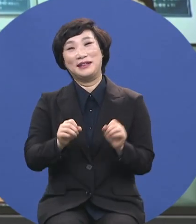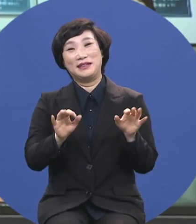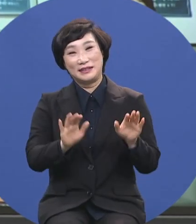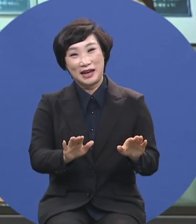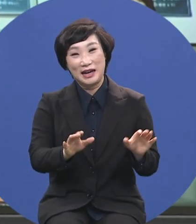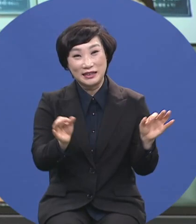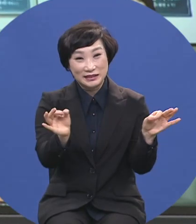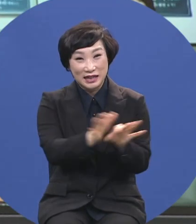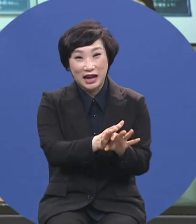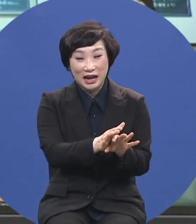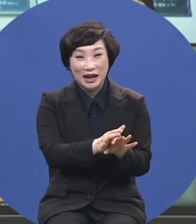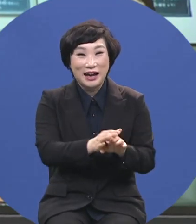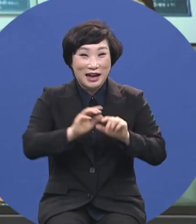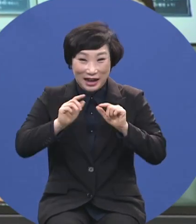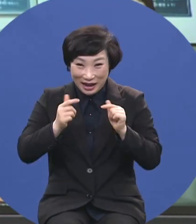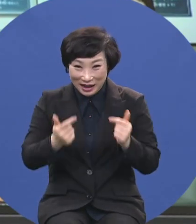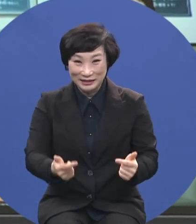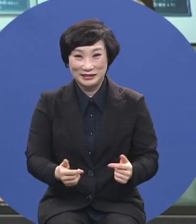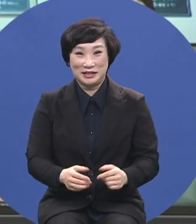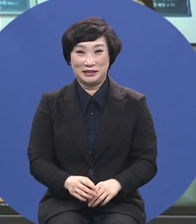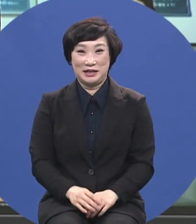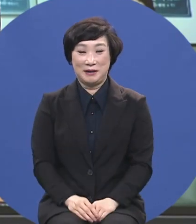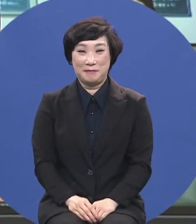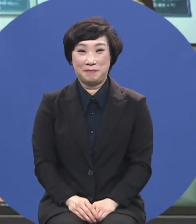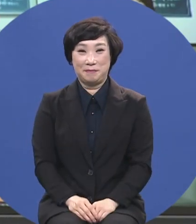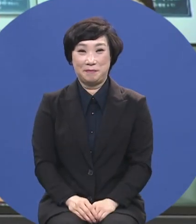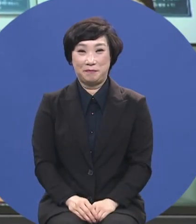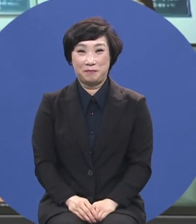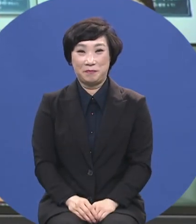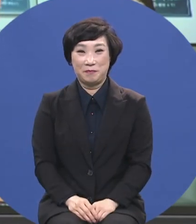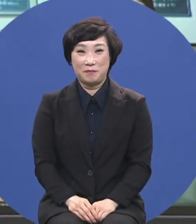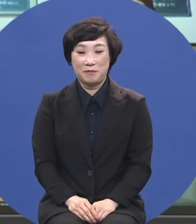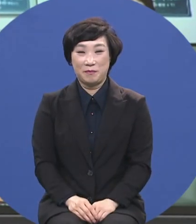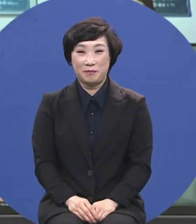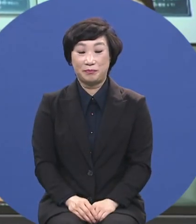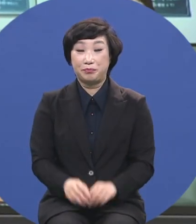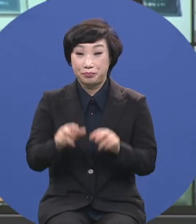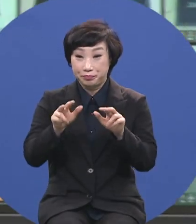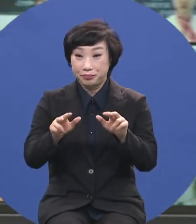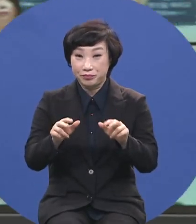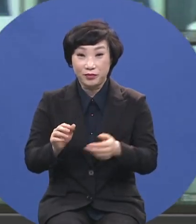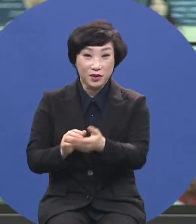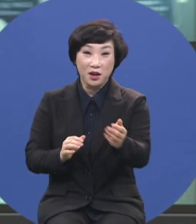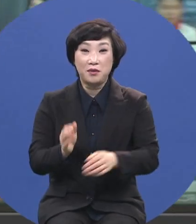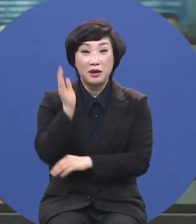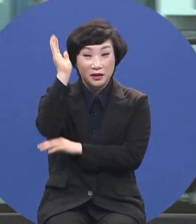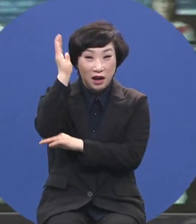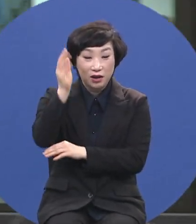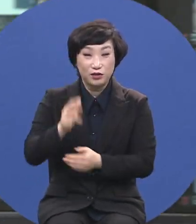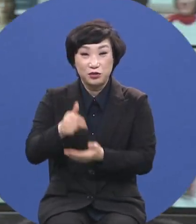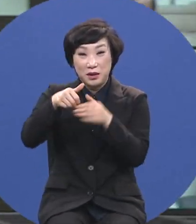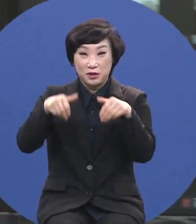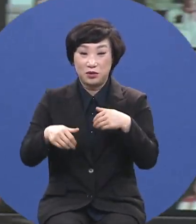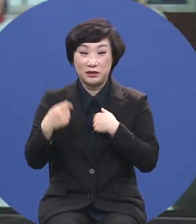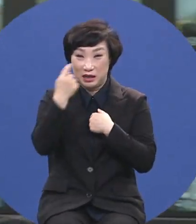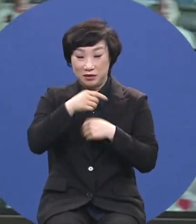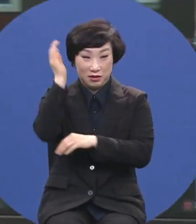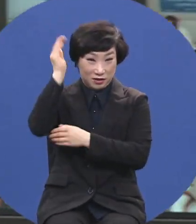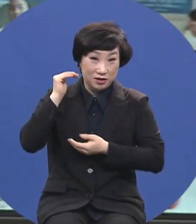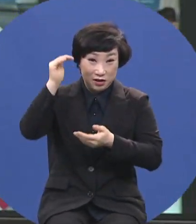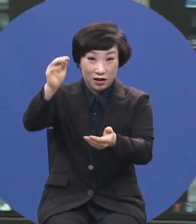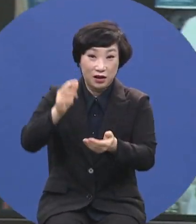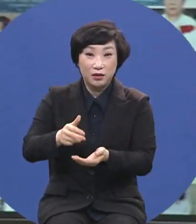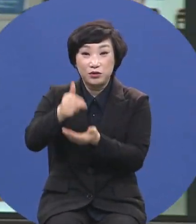사라져 없어지지 아니하신 분이다. 지금도 강단에서 주의 종을 통해서